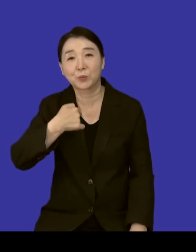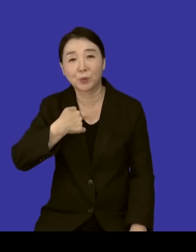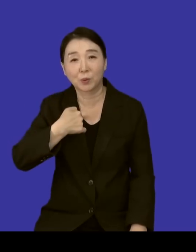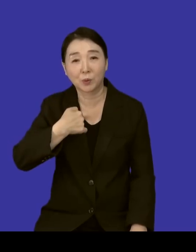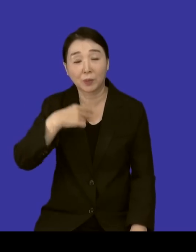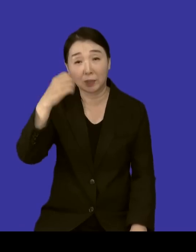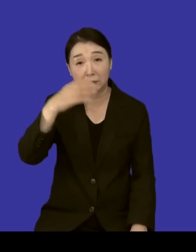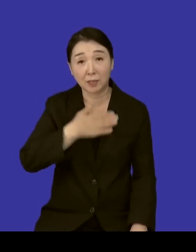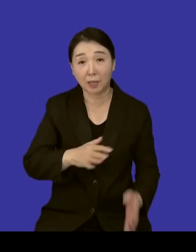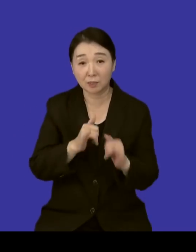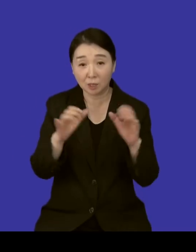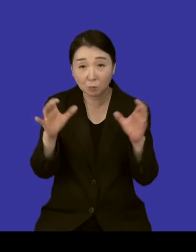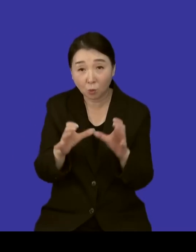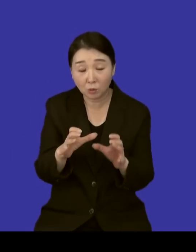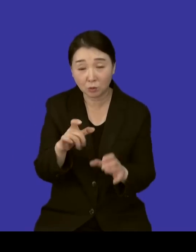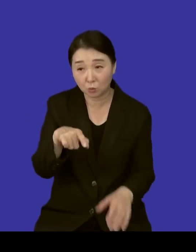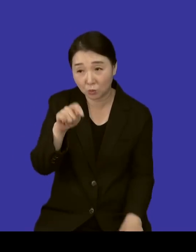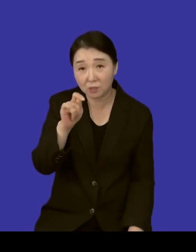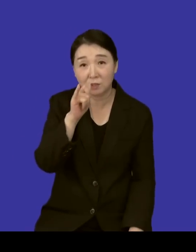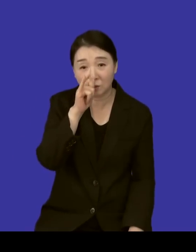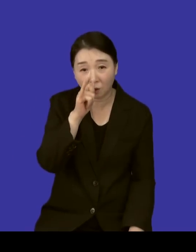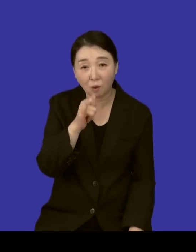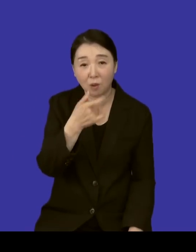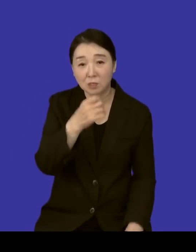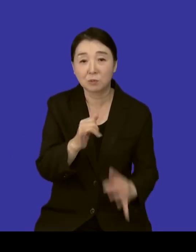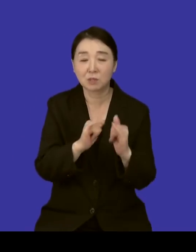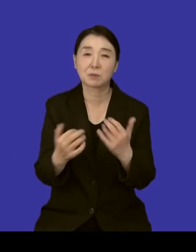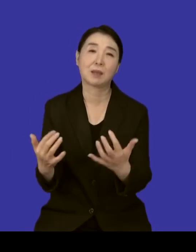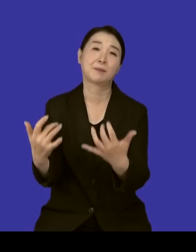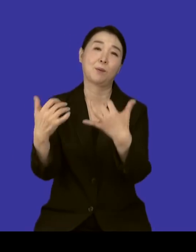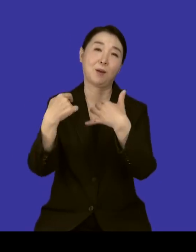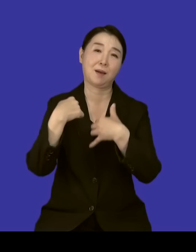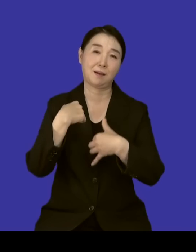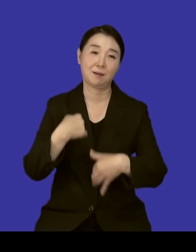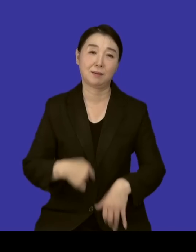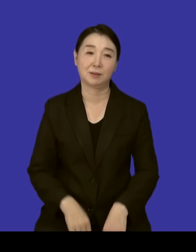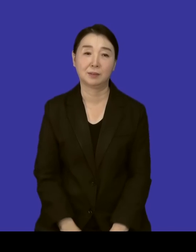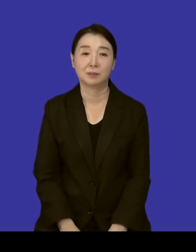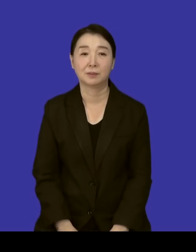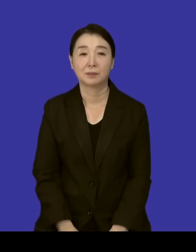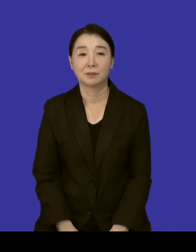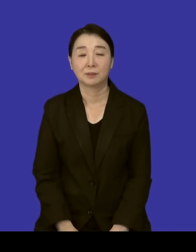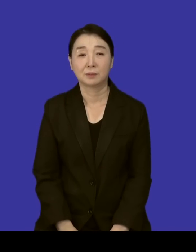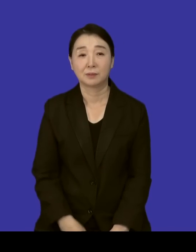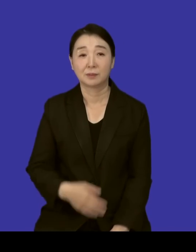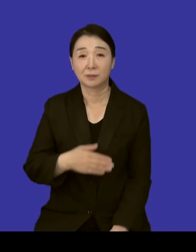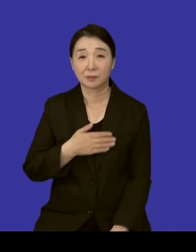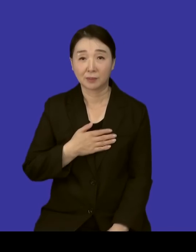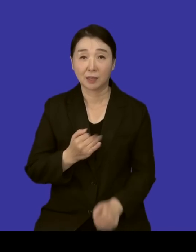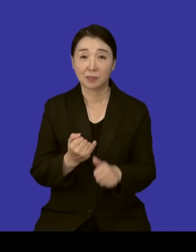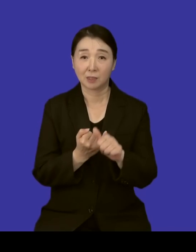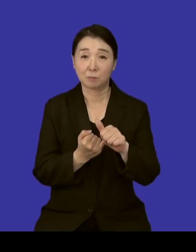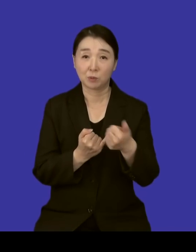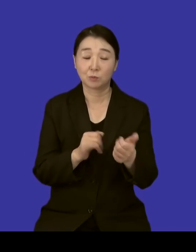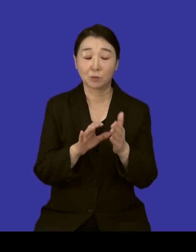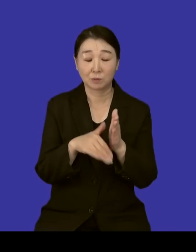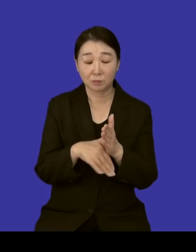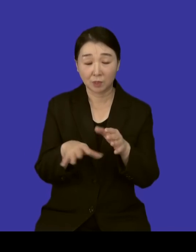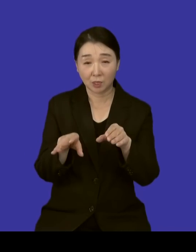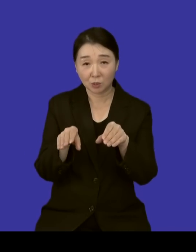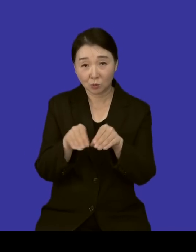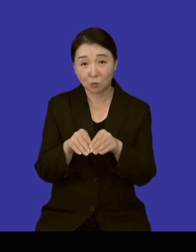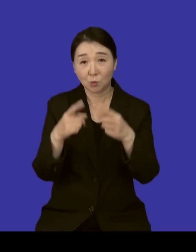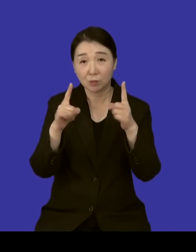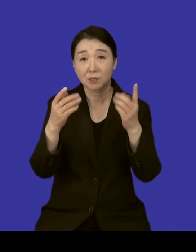그냥 지인들 모여서 예, 큐티 힘든 먹는 사람들이 아. 자꾸 나한테 몰려왔어요. 아. 저는 그때 남편이 갔을 때 총신대에서 피아노